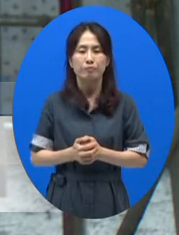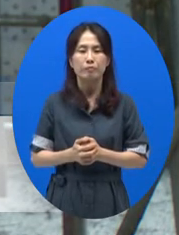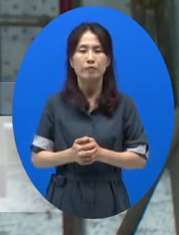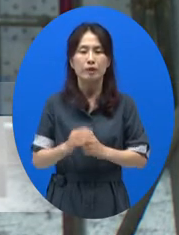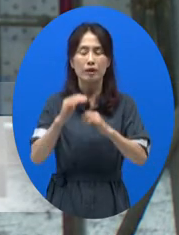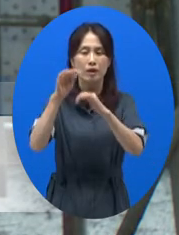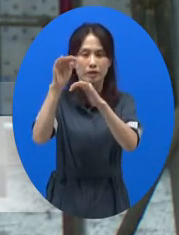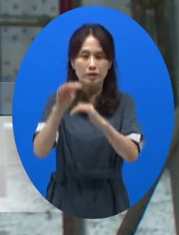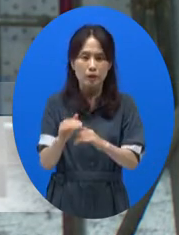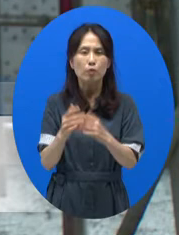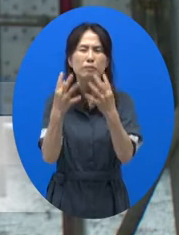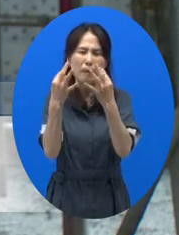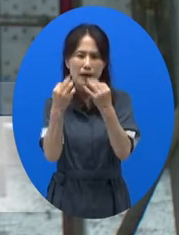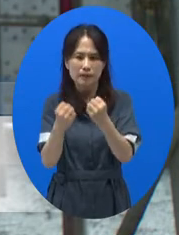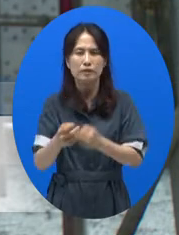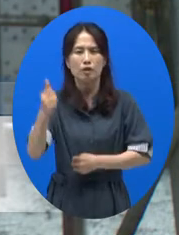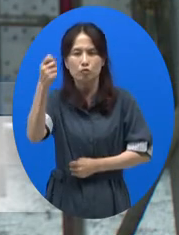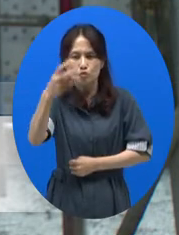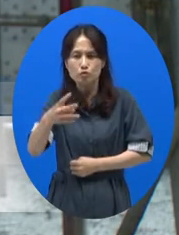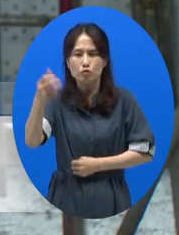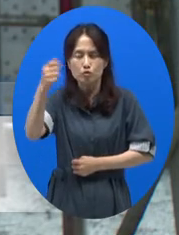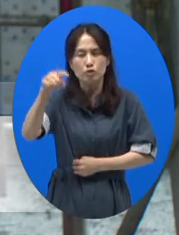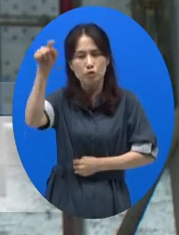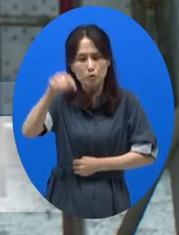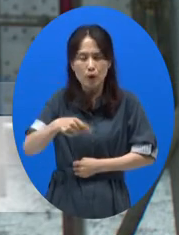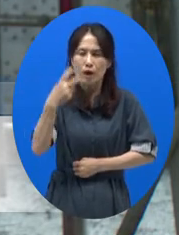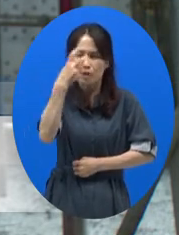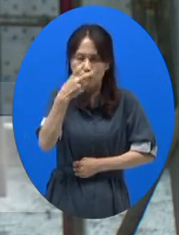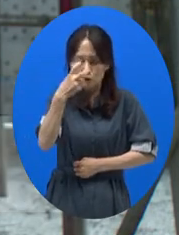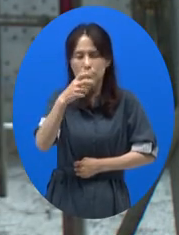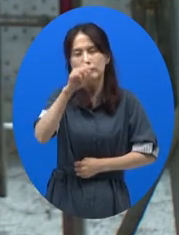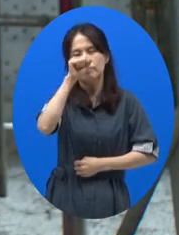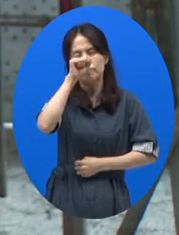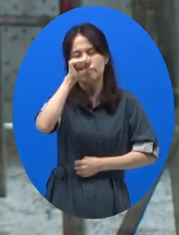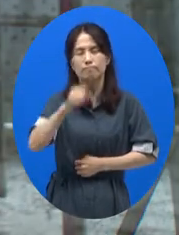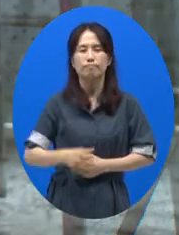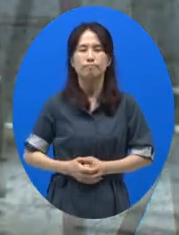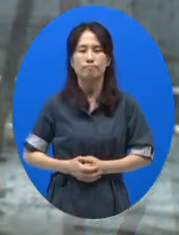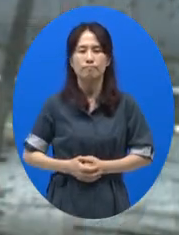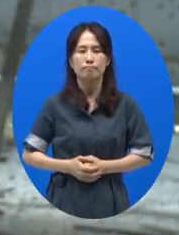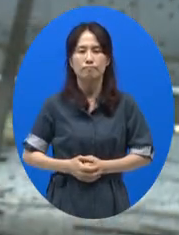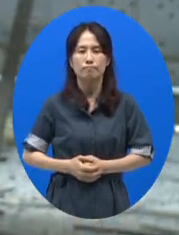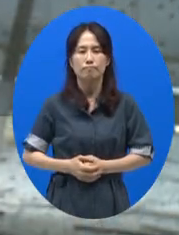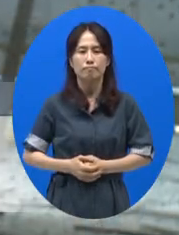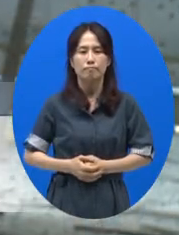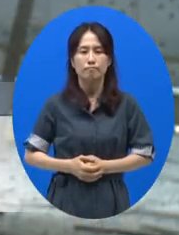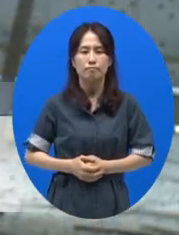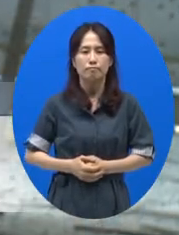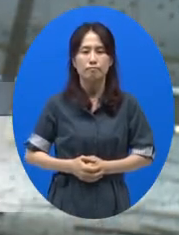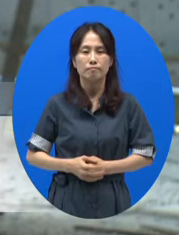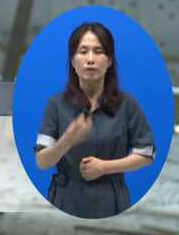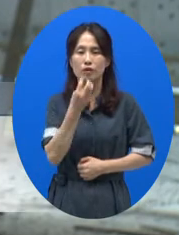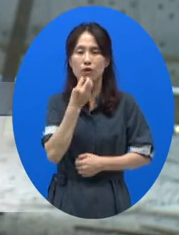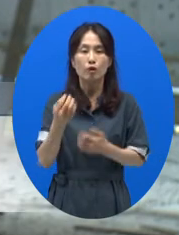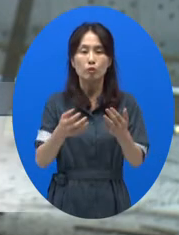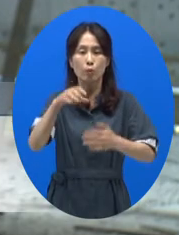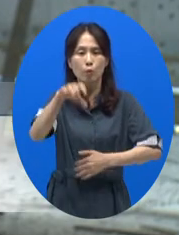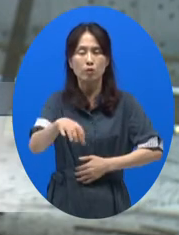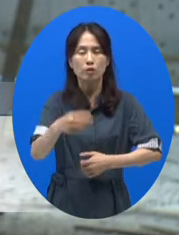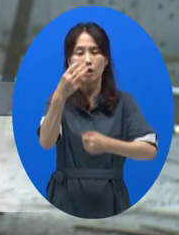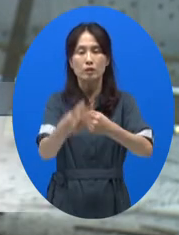일정이 잡혀서 수시로 하면 좋을 것 같습니다. 지금 경기도에서는